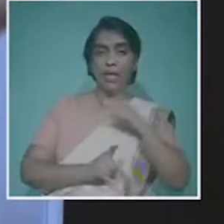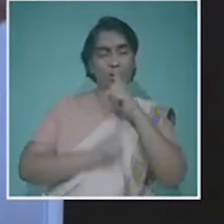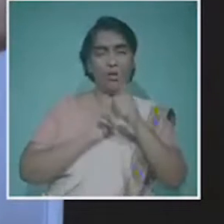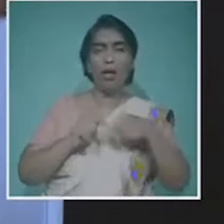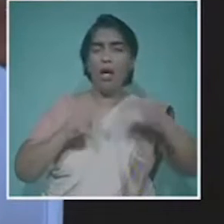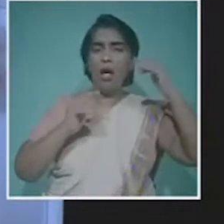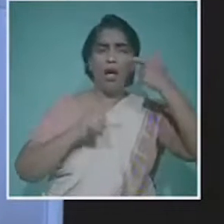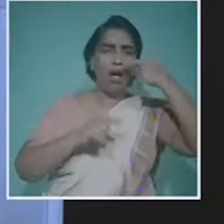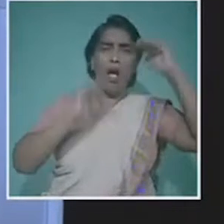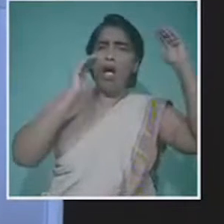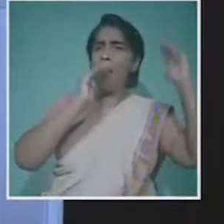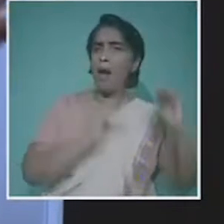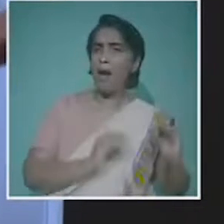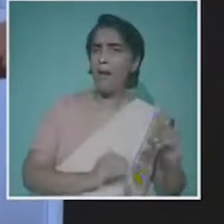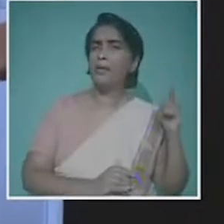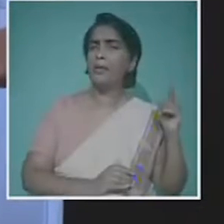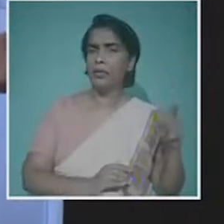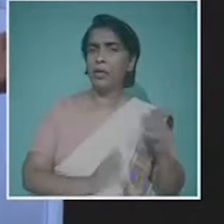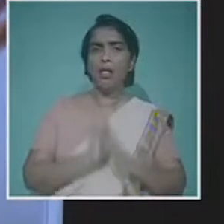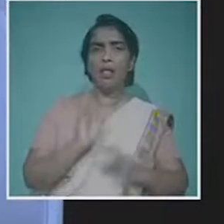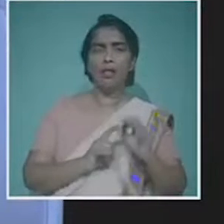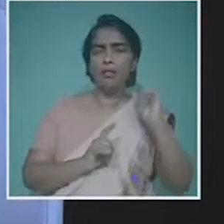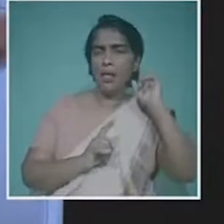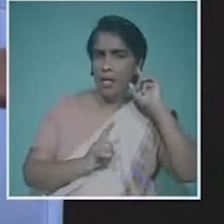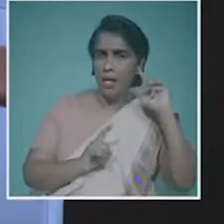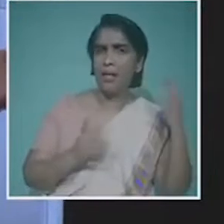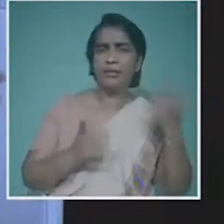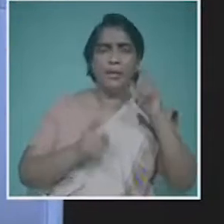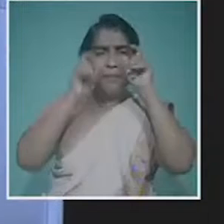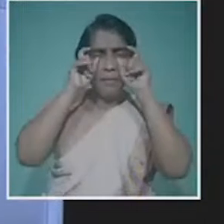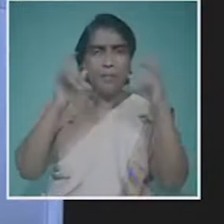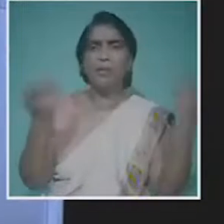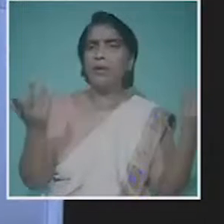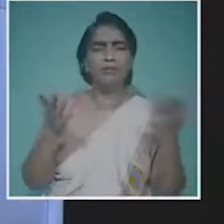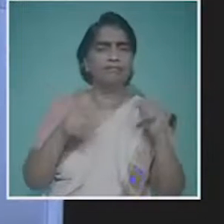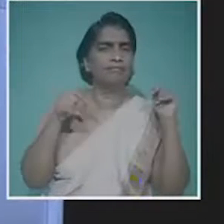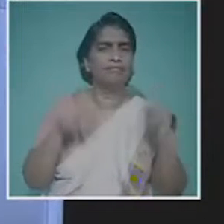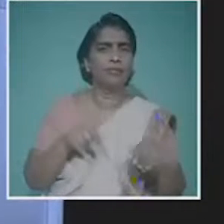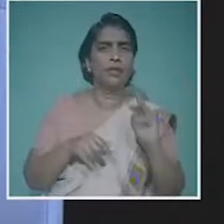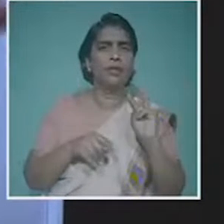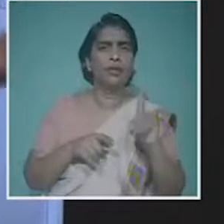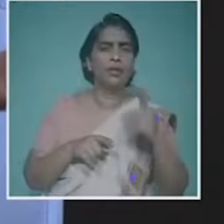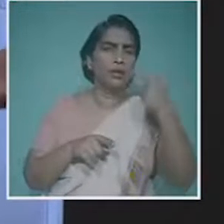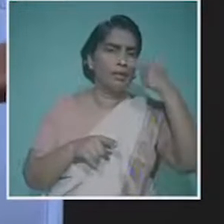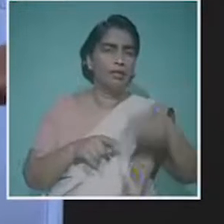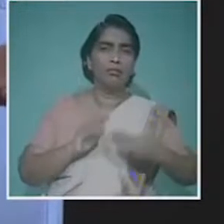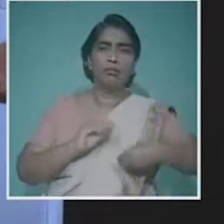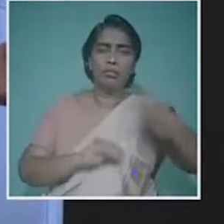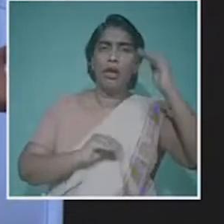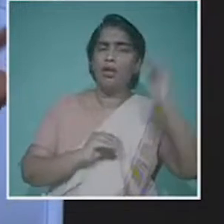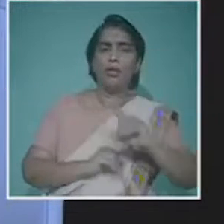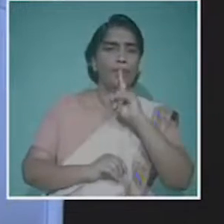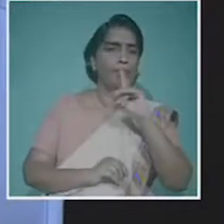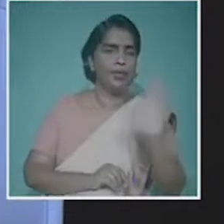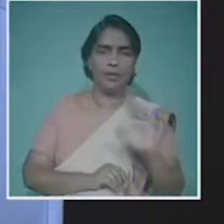කතාවකේ. සීග්‍රෙන් තෙල් මිල අඩු වෙන වෙලාවේ එතුමාට කන් ඇහෙන්නේ නැතුව, ඇස් පේන්නේ නැතුව දැන මේ 31 වෙන තෙල් මිල ගැන මොකක් කතා කරනවා? එතුමා